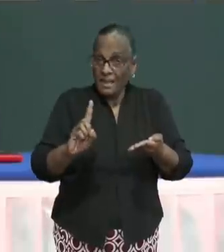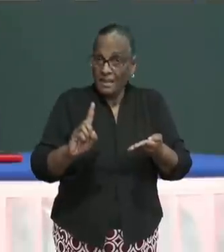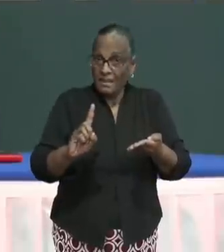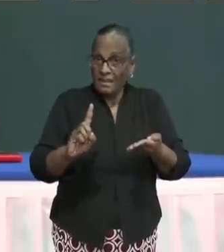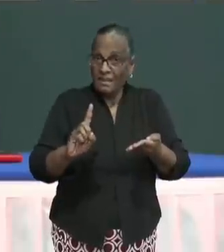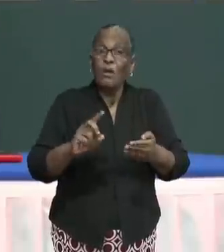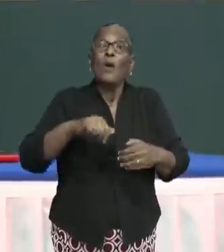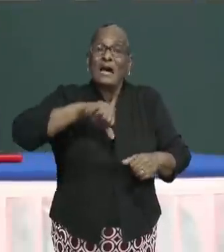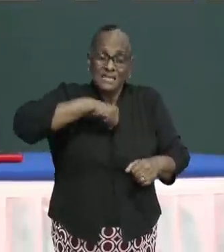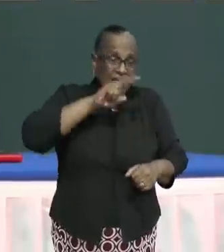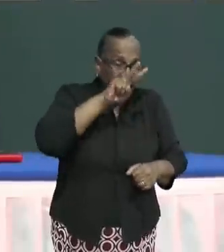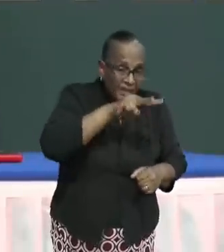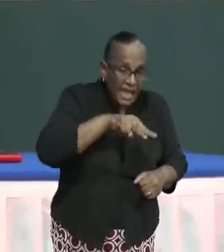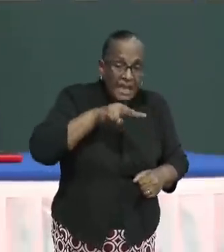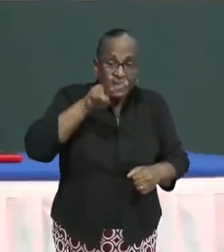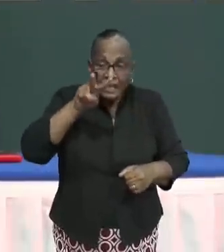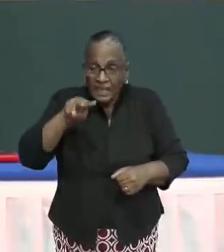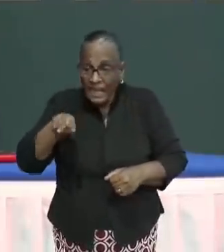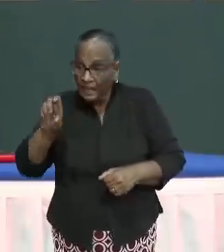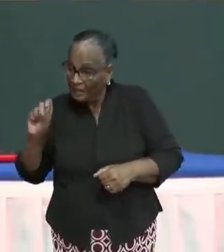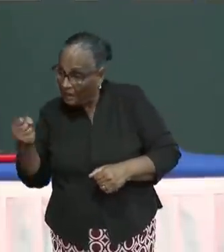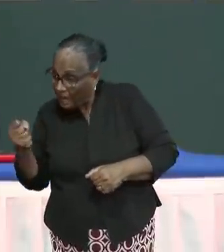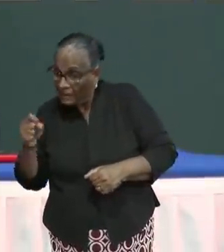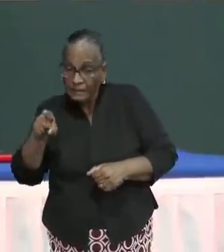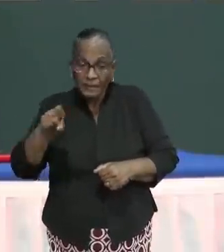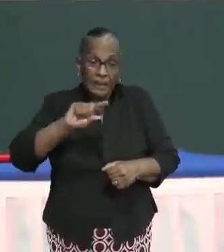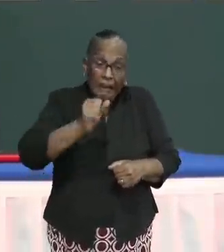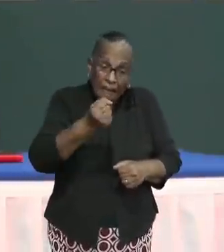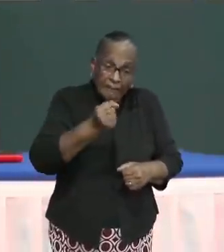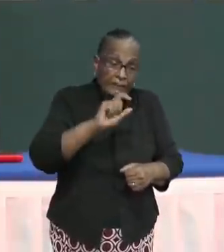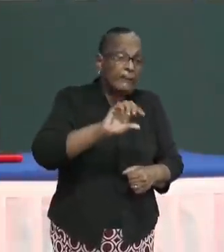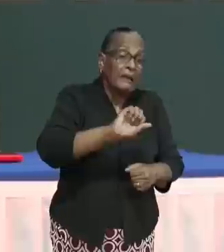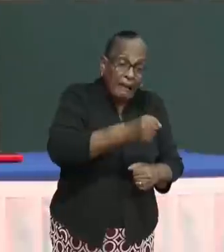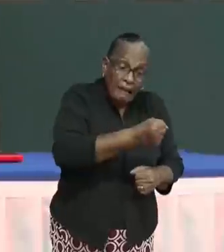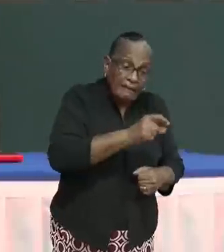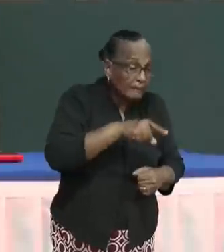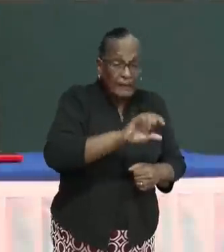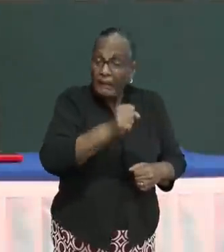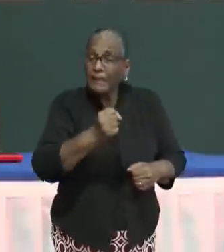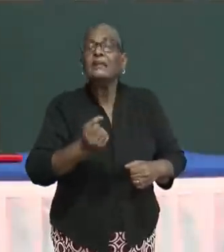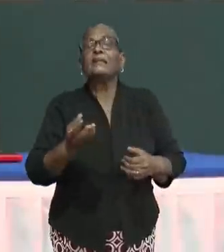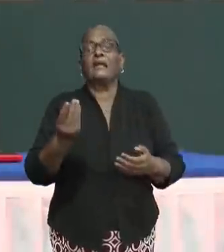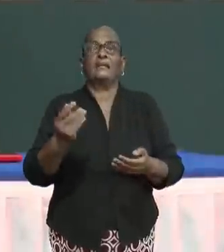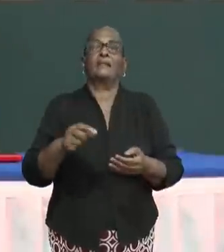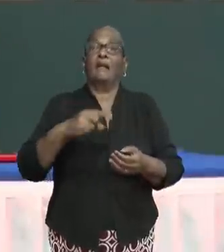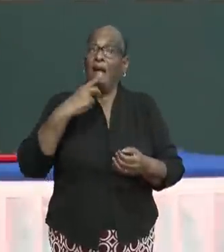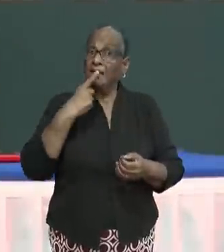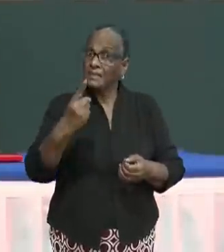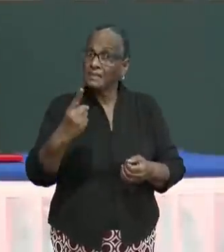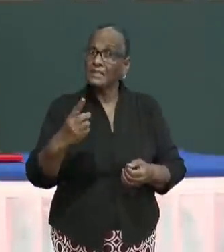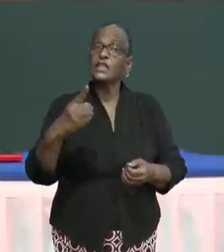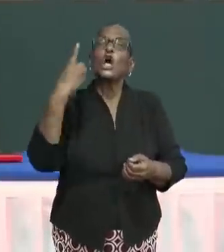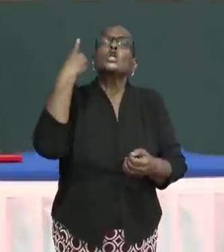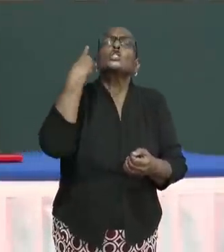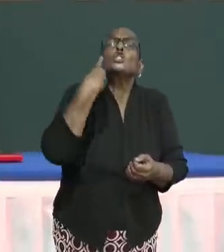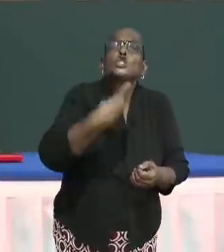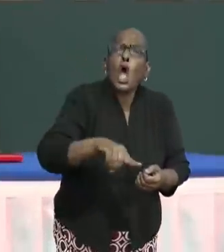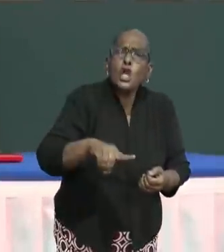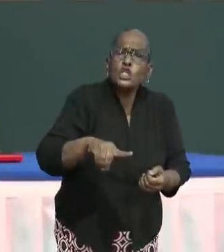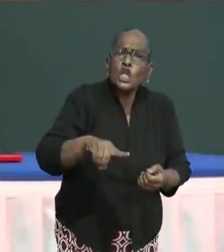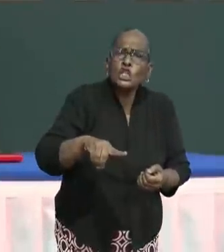525 en a trasma ou 1050 tab de rekening